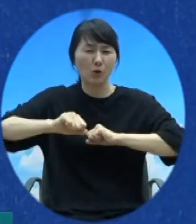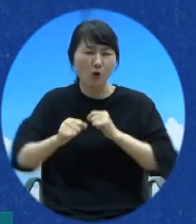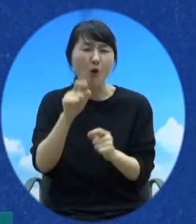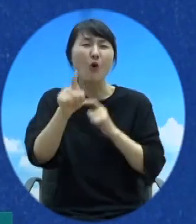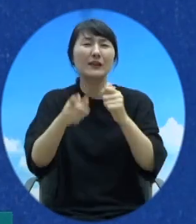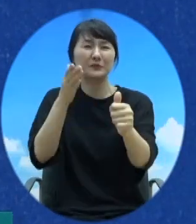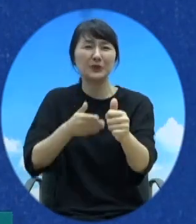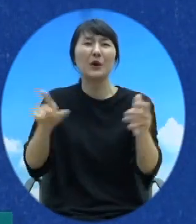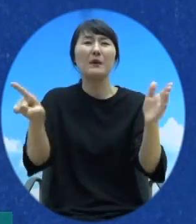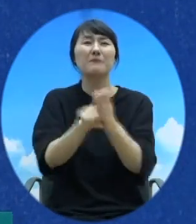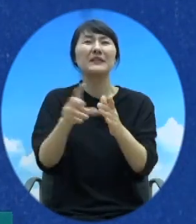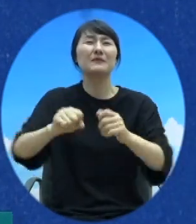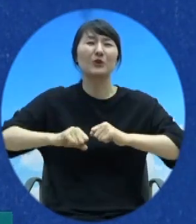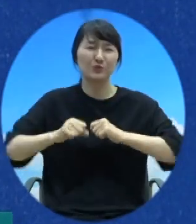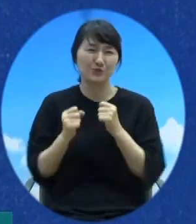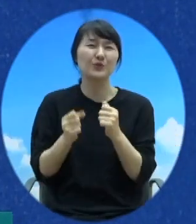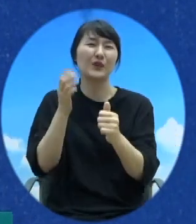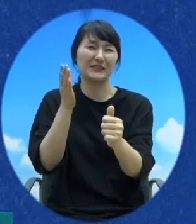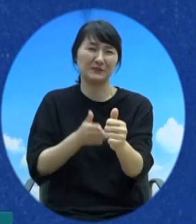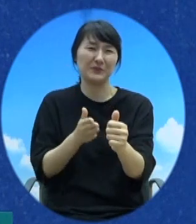행하십시오. 믿음으로 순종하십시오.